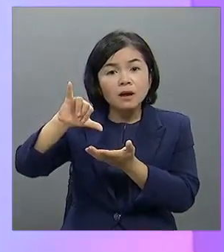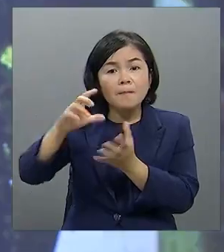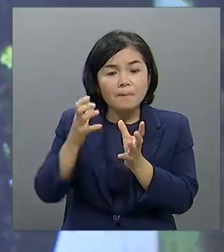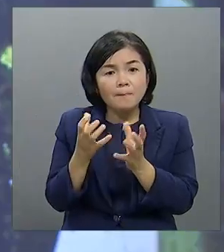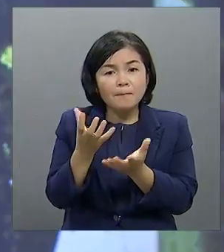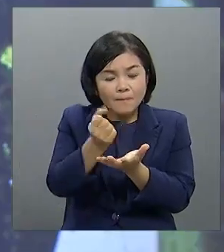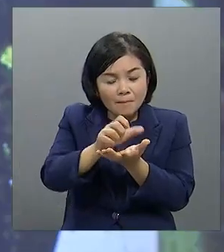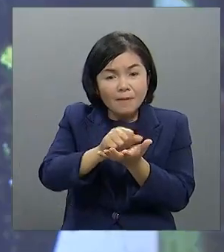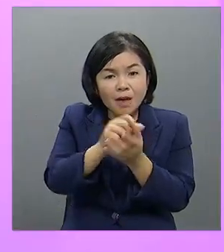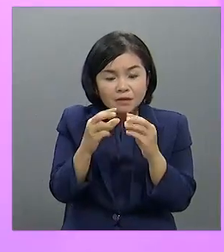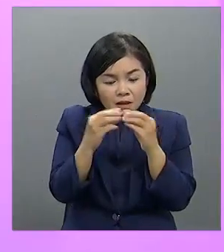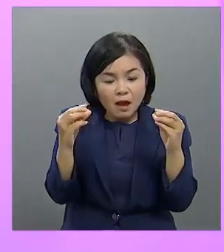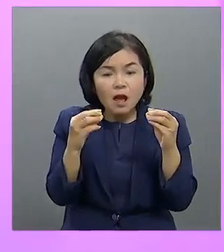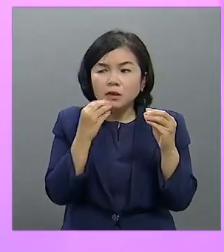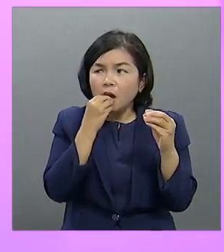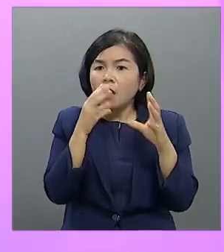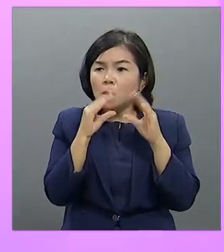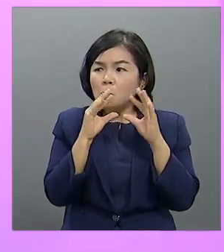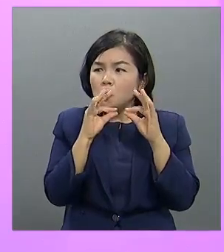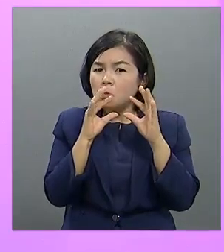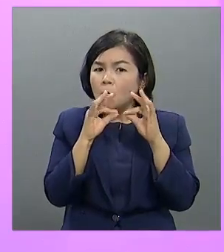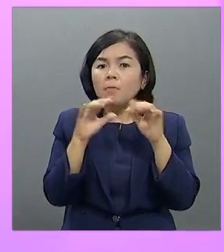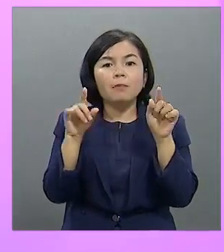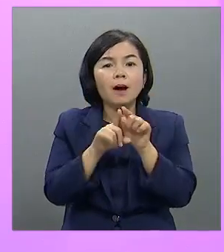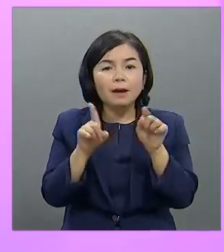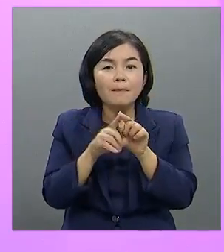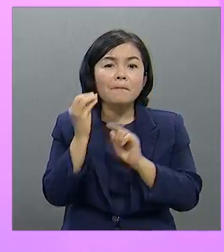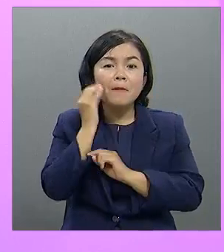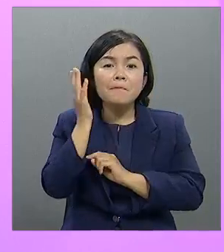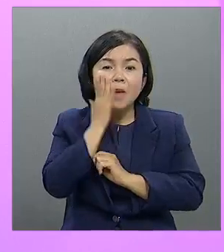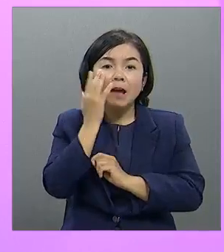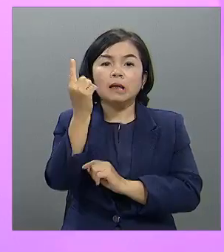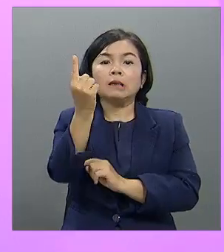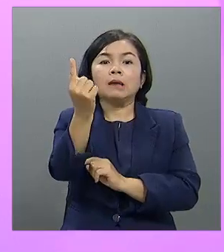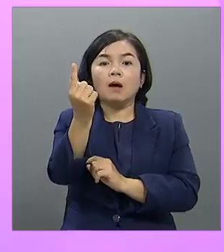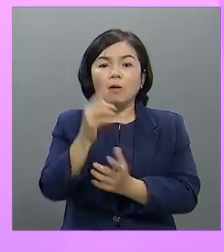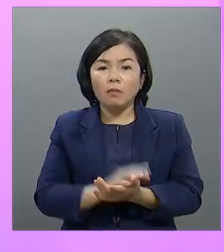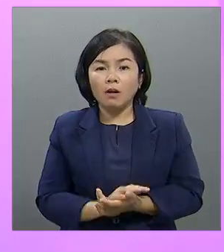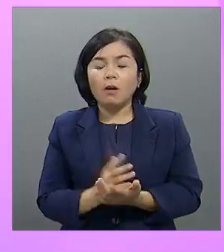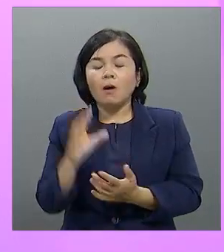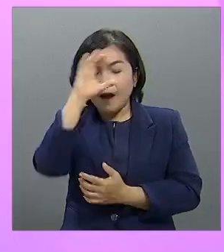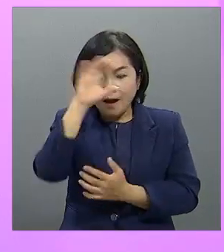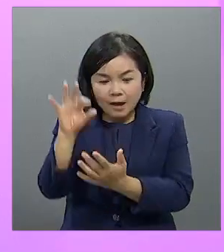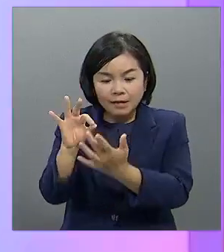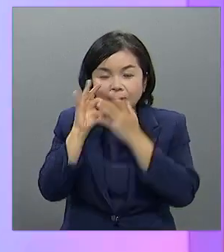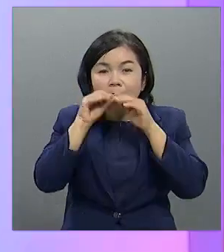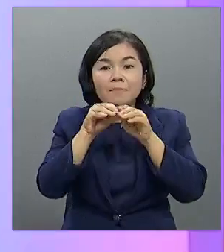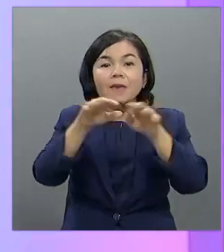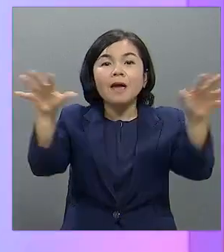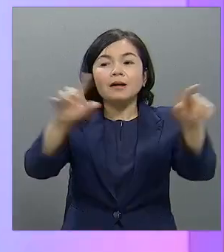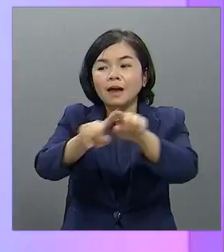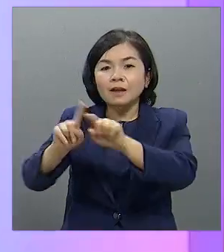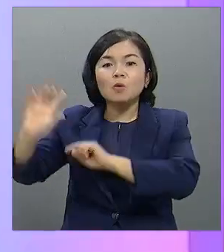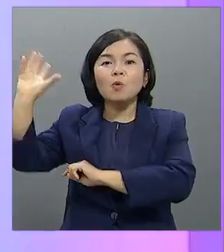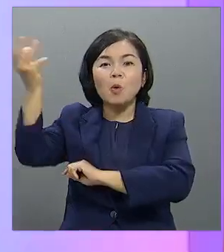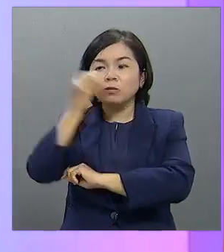แท่ง ๆหนึบๆไม่มีไส้เหมือนกันเป๊ะเลยนะคะเนี่ยยอมใจในการหามาของกินไปทั่วโลกจนได้น้องปราณเนี่ย เรื่อง